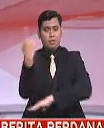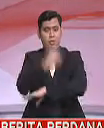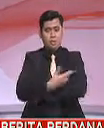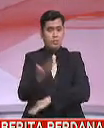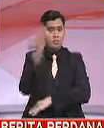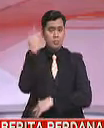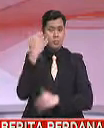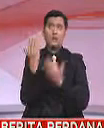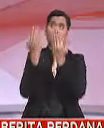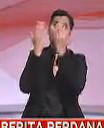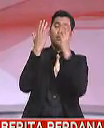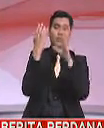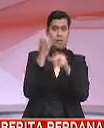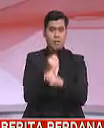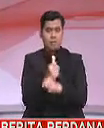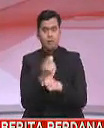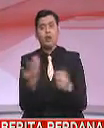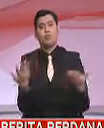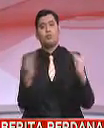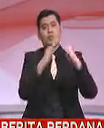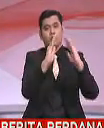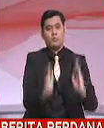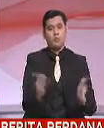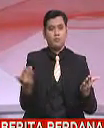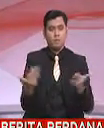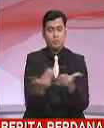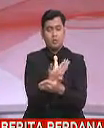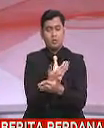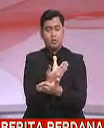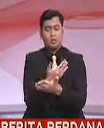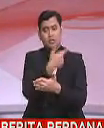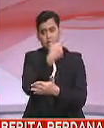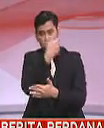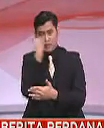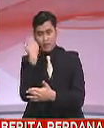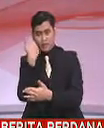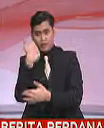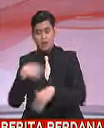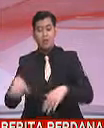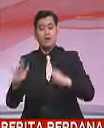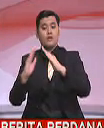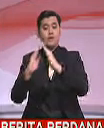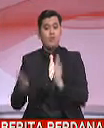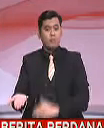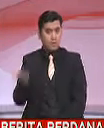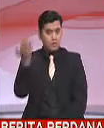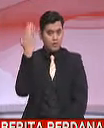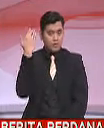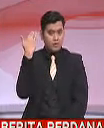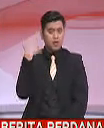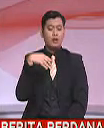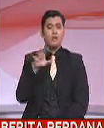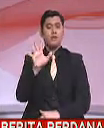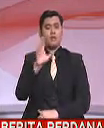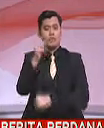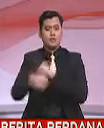tempat tinggal baru. Mereka terpaksa menumpang teduh di dewan berkenaan selepas kawasan setinggan didiami mereka sejak lebih 5